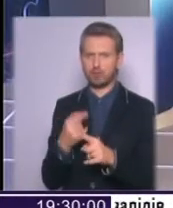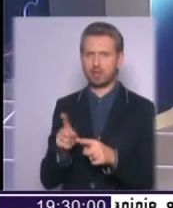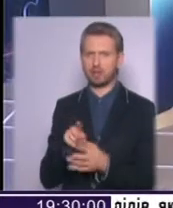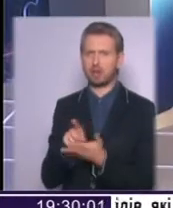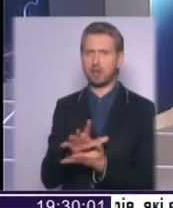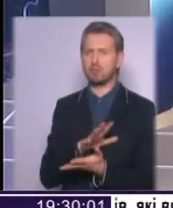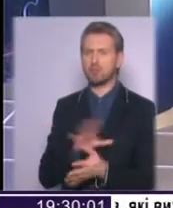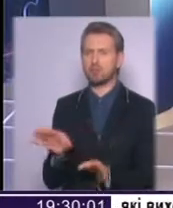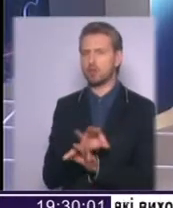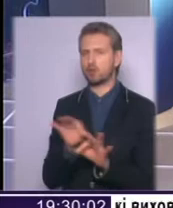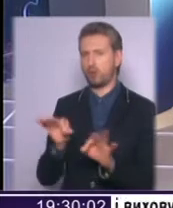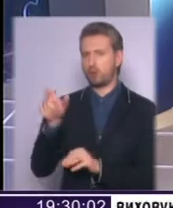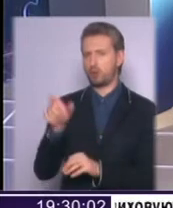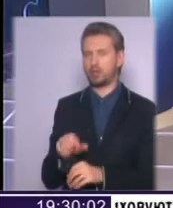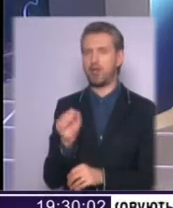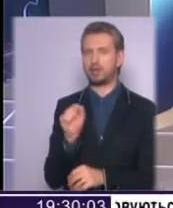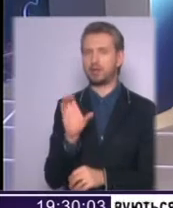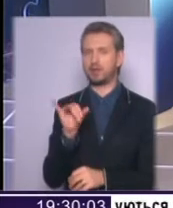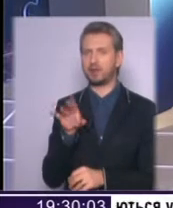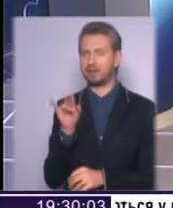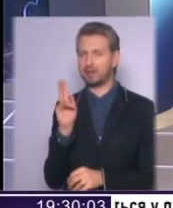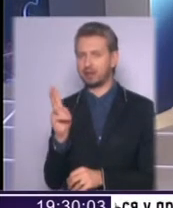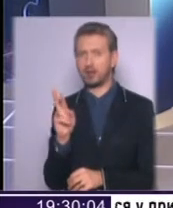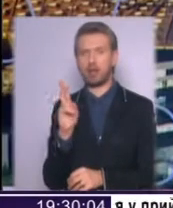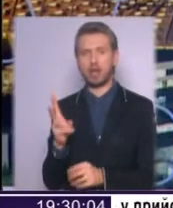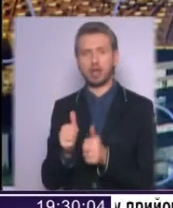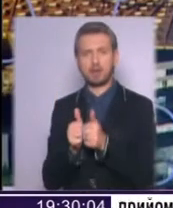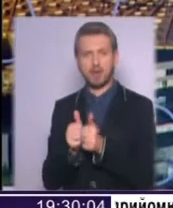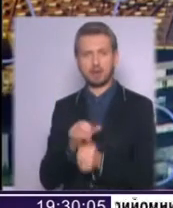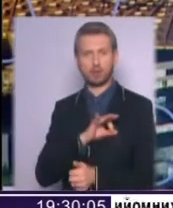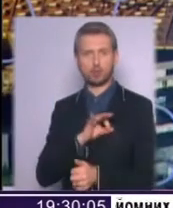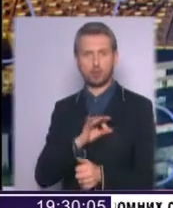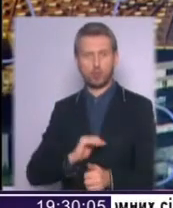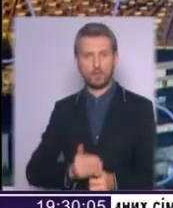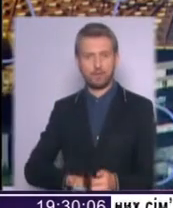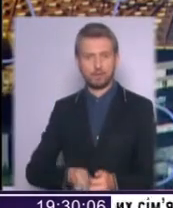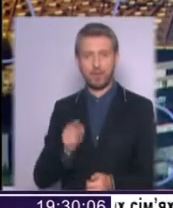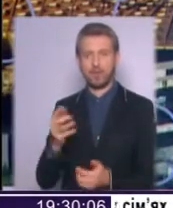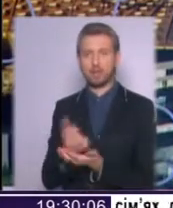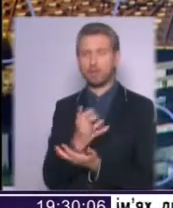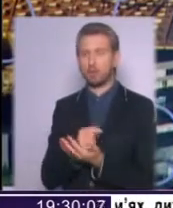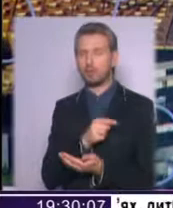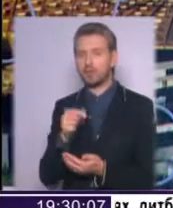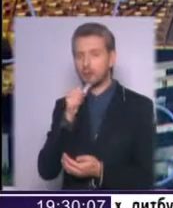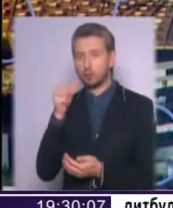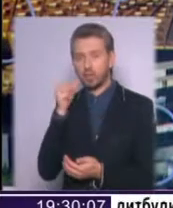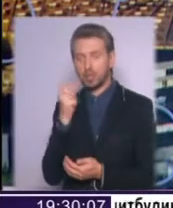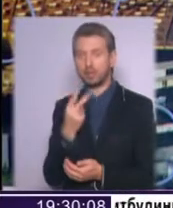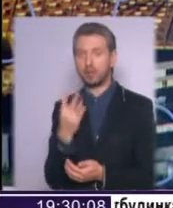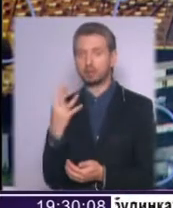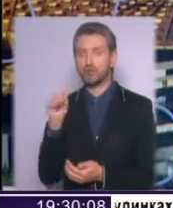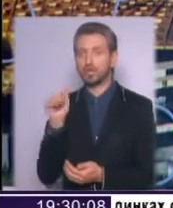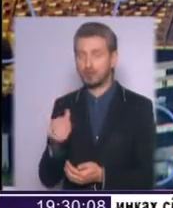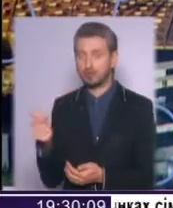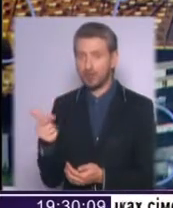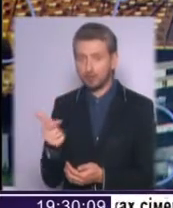така бездоганна людина. От Артем Ситник, як партнер юридичної фірми, він заробив за минулий рік 24 тисячі гривень.